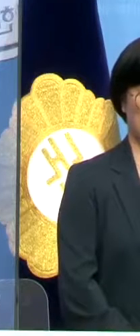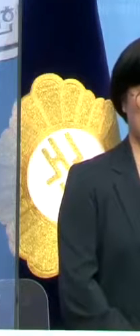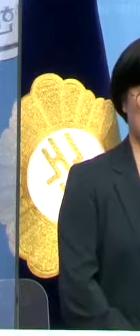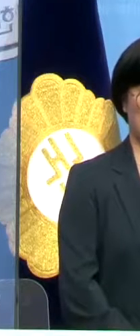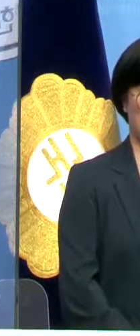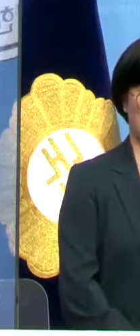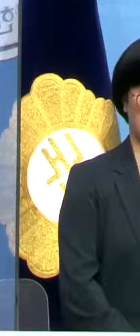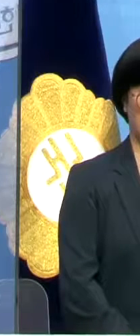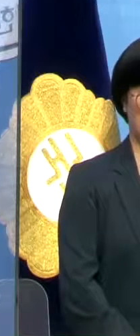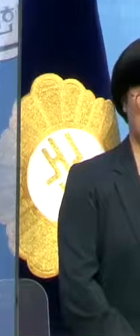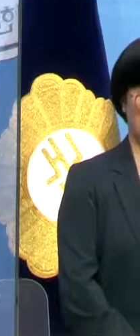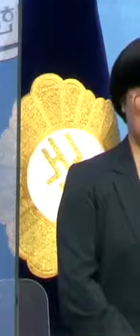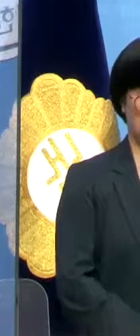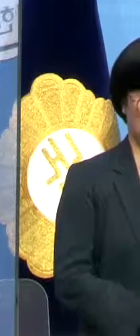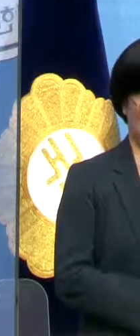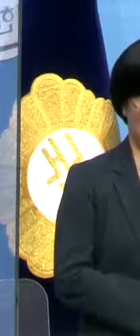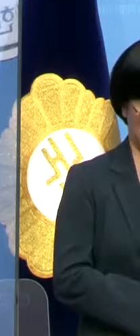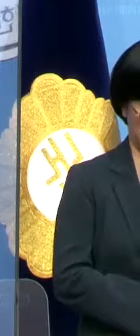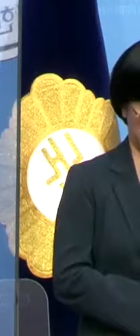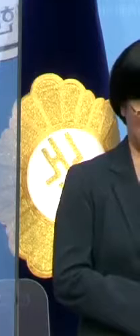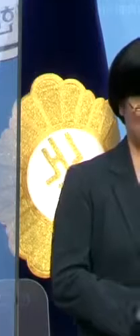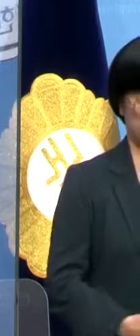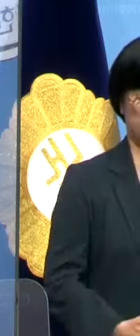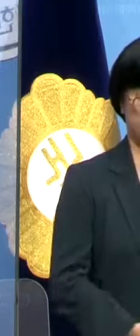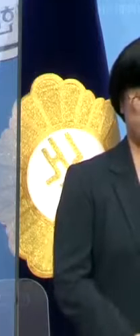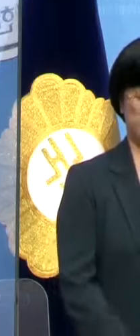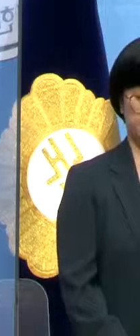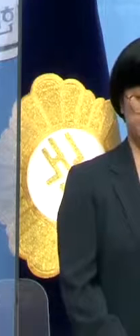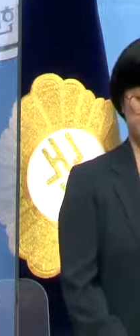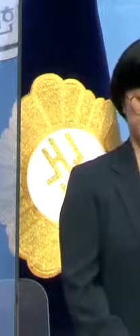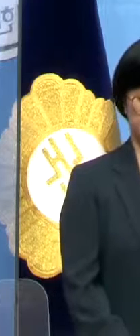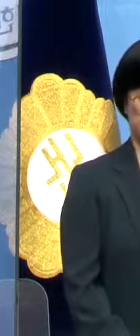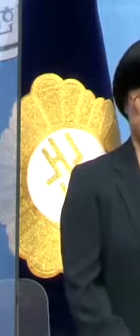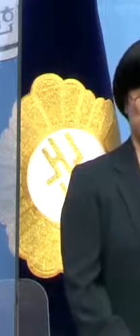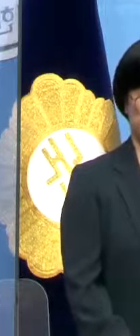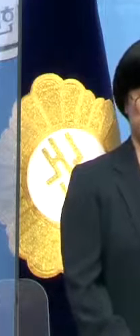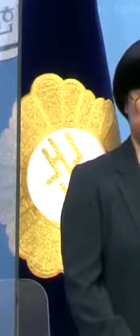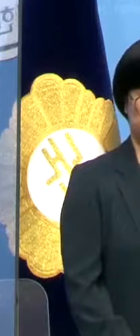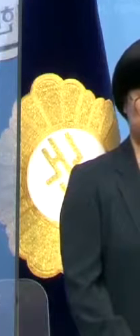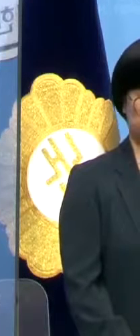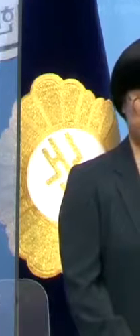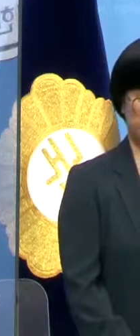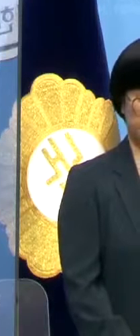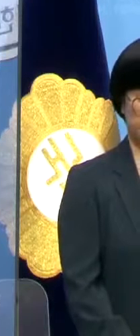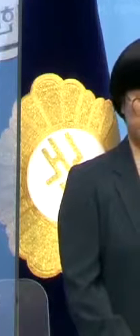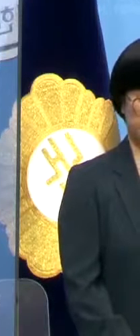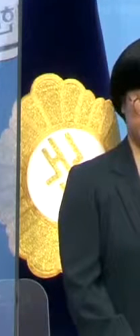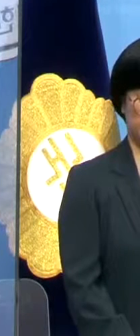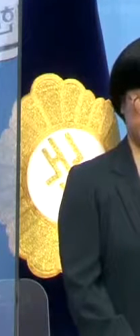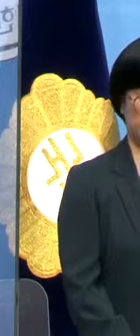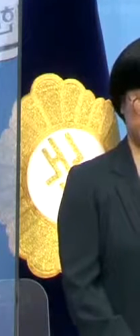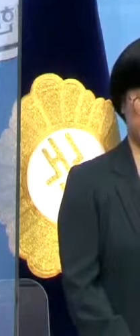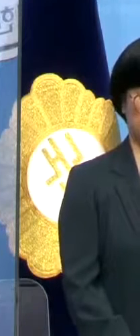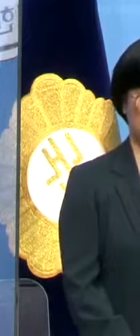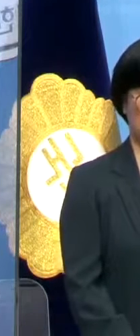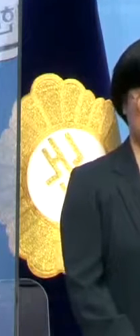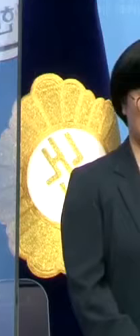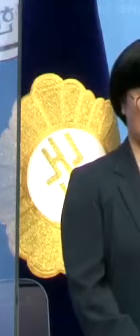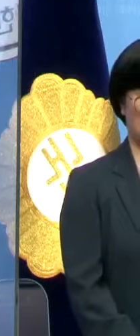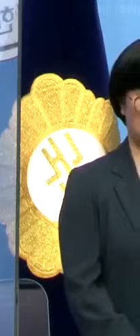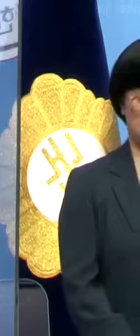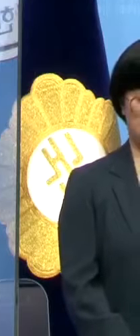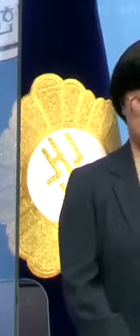man 비트윈 도모 너 아이키아 rh 위드 ml 자위 클레이 점